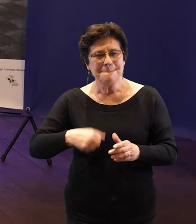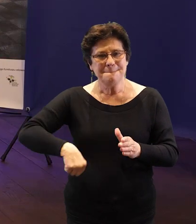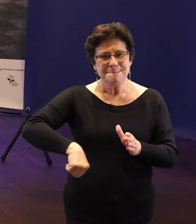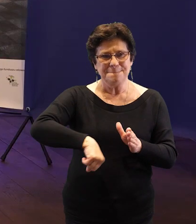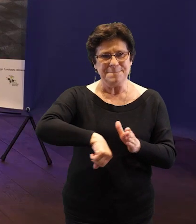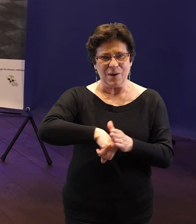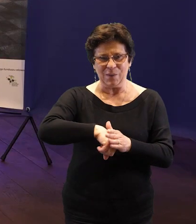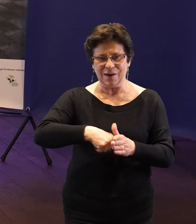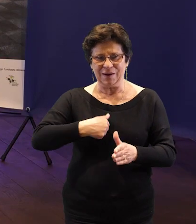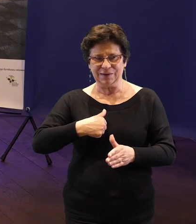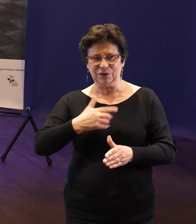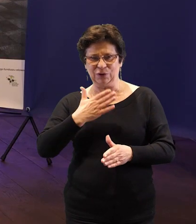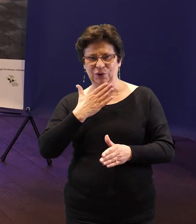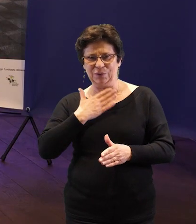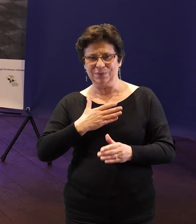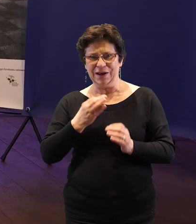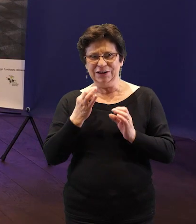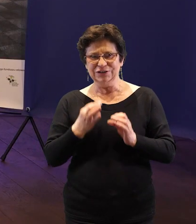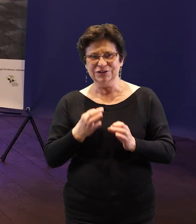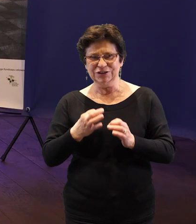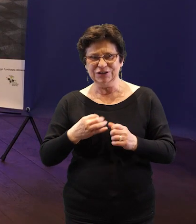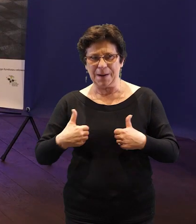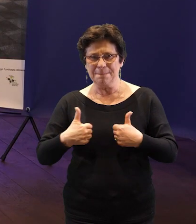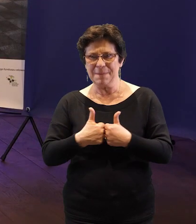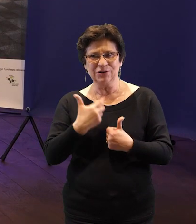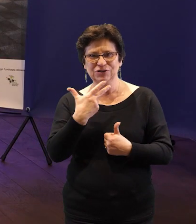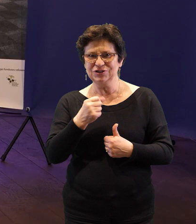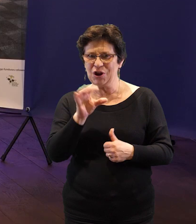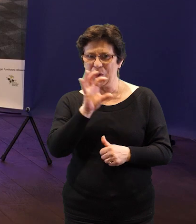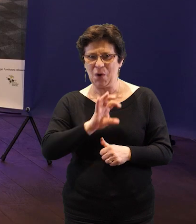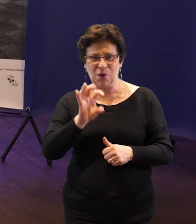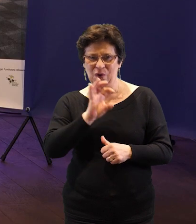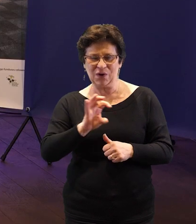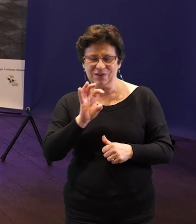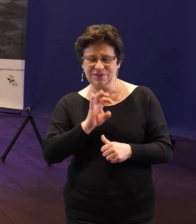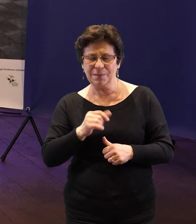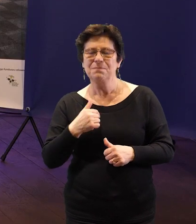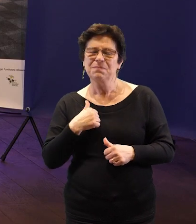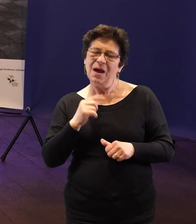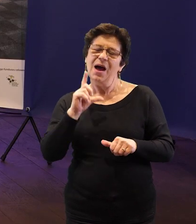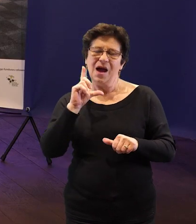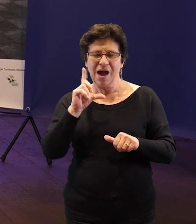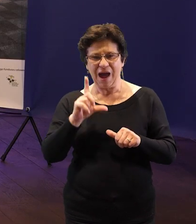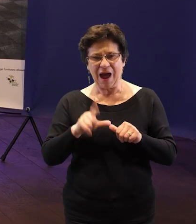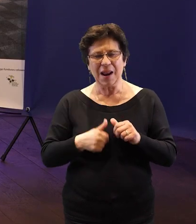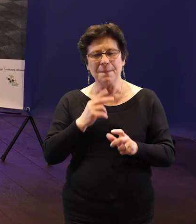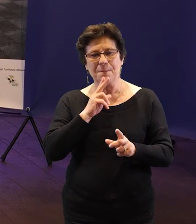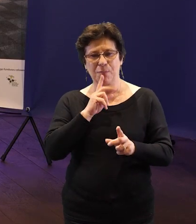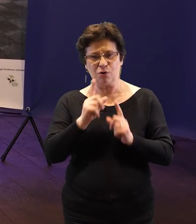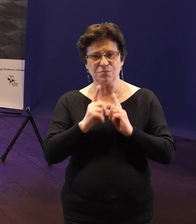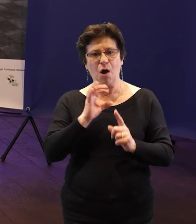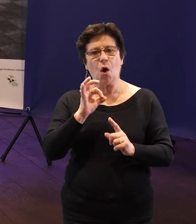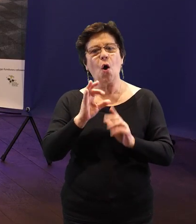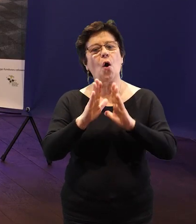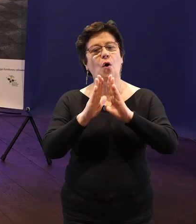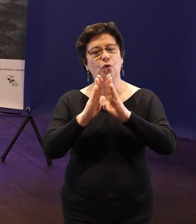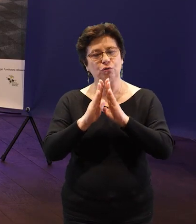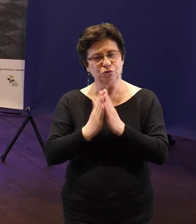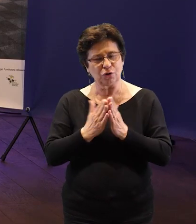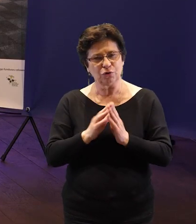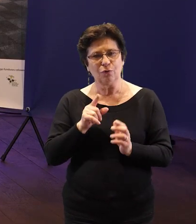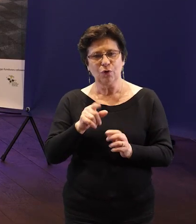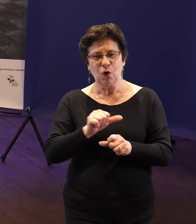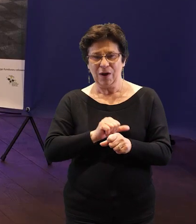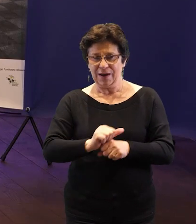i meczu dzisiaj nie oglądam, Państwo też nie oglądacie, ale porozmawiamy sobie o książkach, bo jesteśmy w bibliotece, to jest